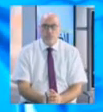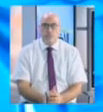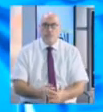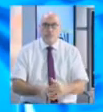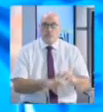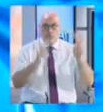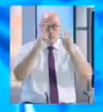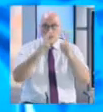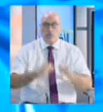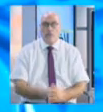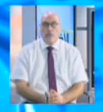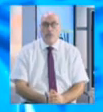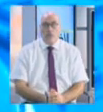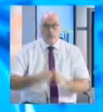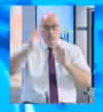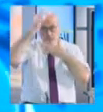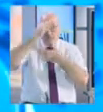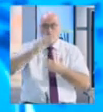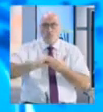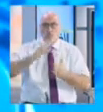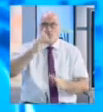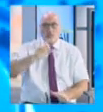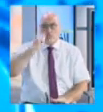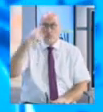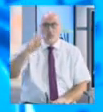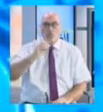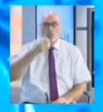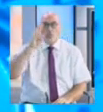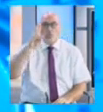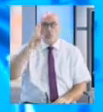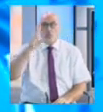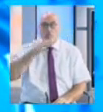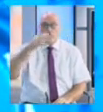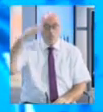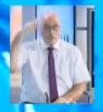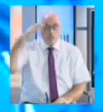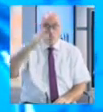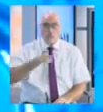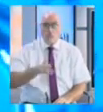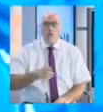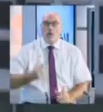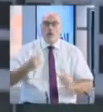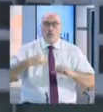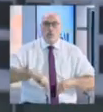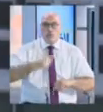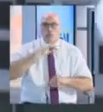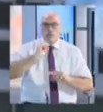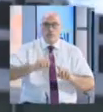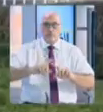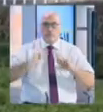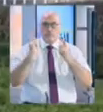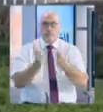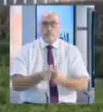دوليا وفي الشأن الفلسطيني، أعرب مكتب حقوق الإنسان التابع للأمم المتحدة عن قلقه بعد إقدام سلطات الاحتلال على غلق مكاتب